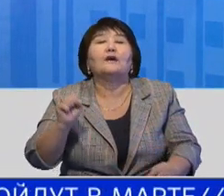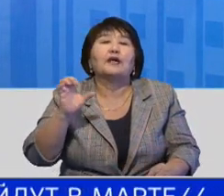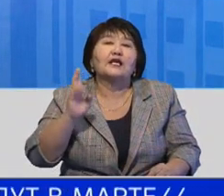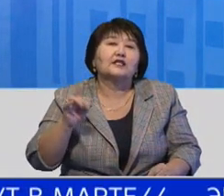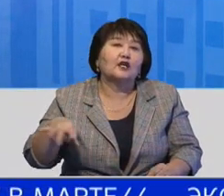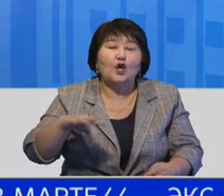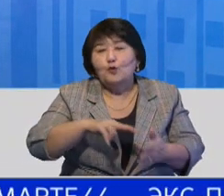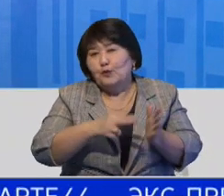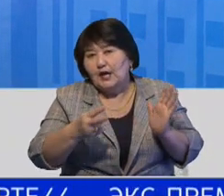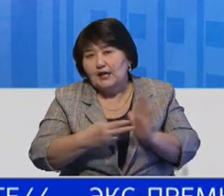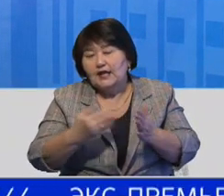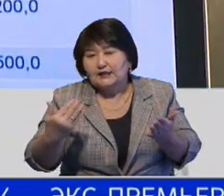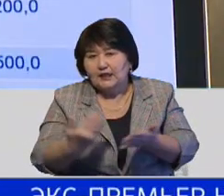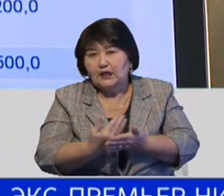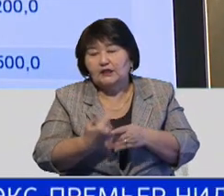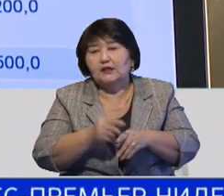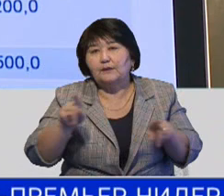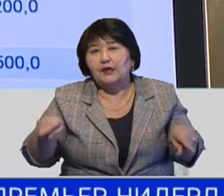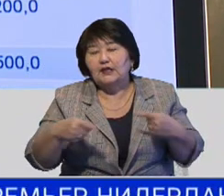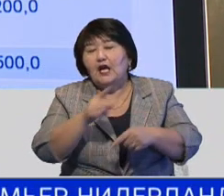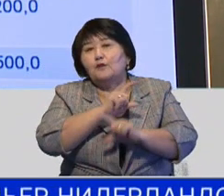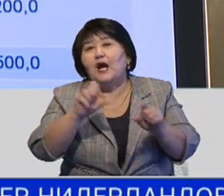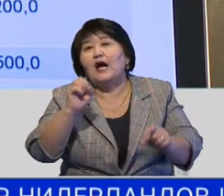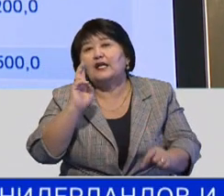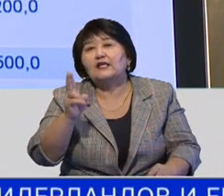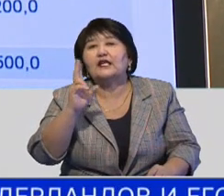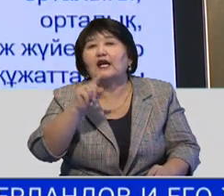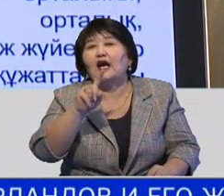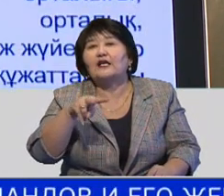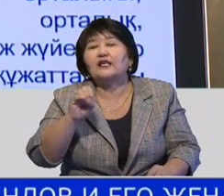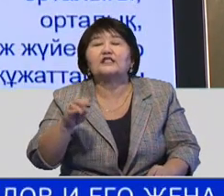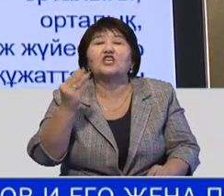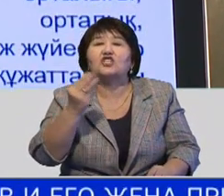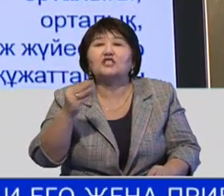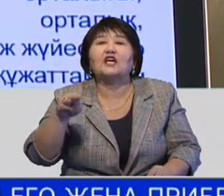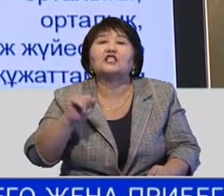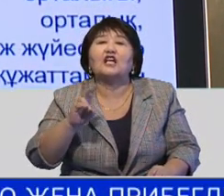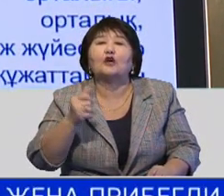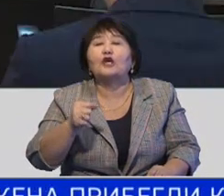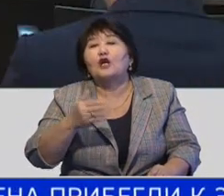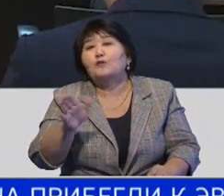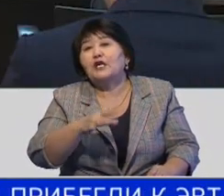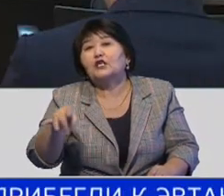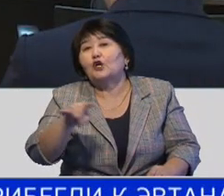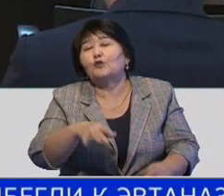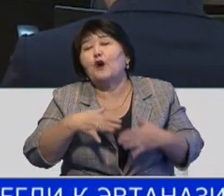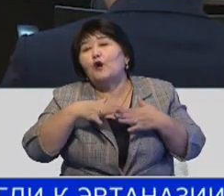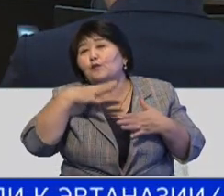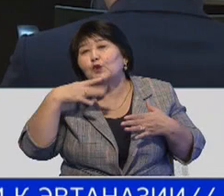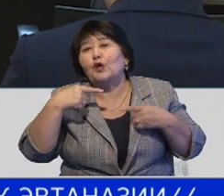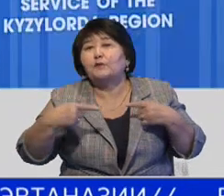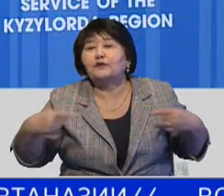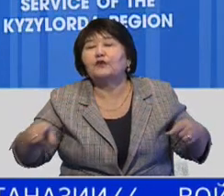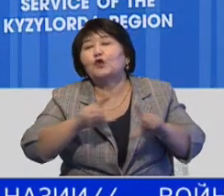районах планируется модернизация преобразования больниц Аральского казалинск межрайонные многопрофильные